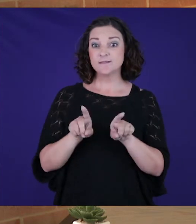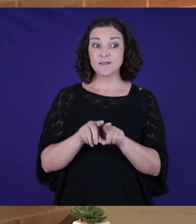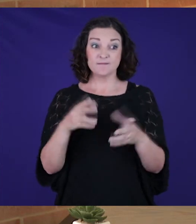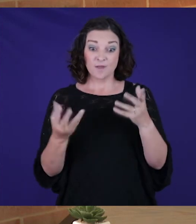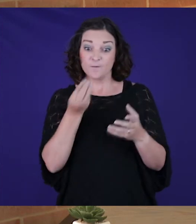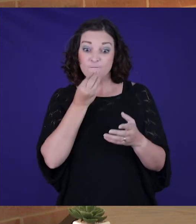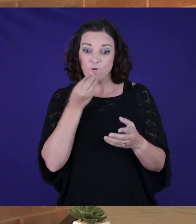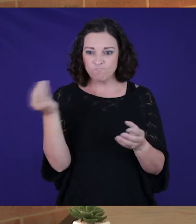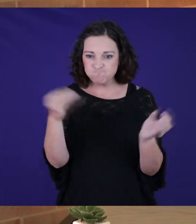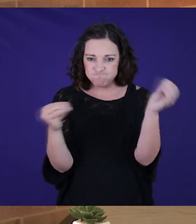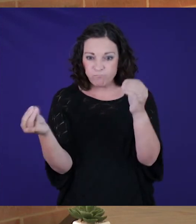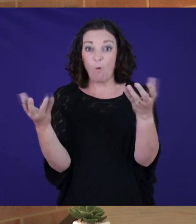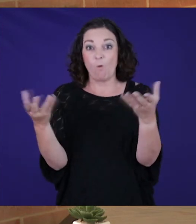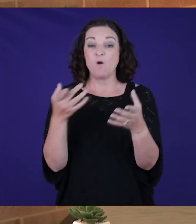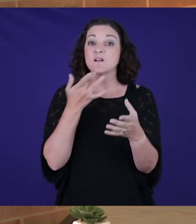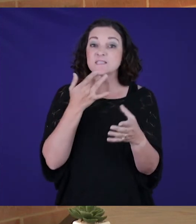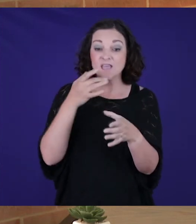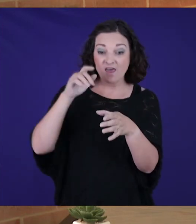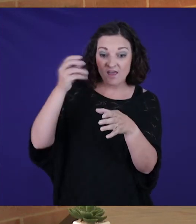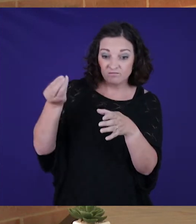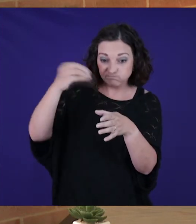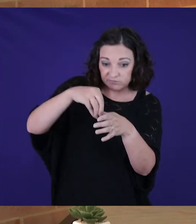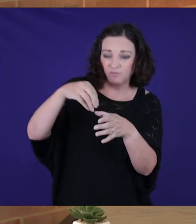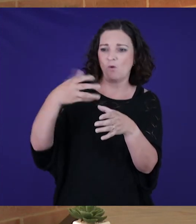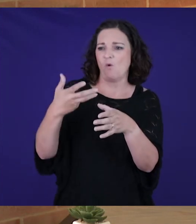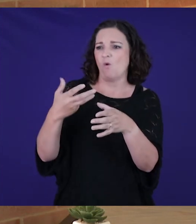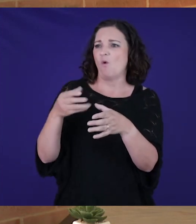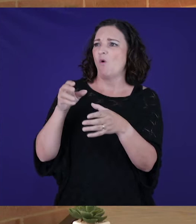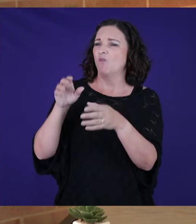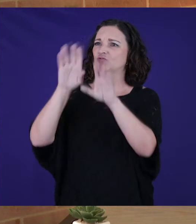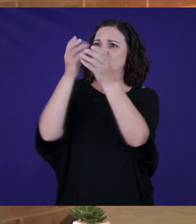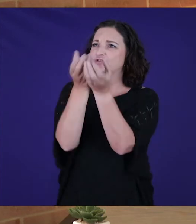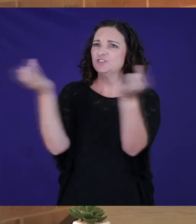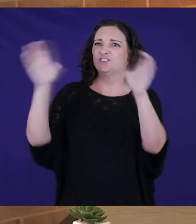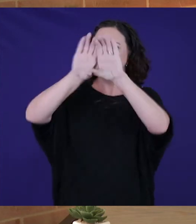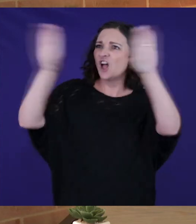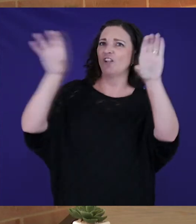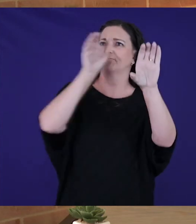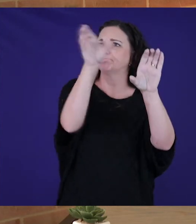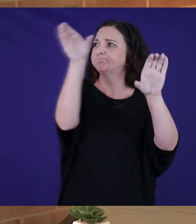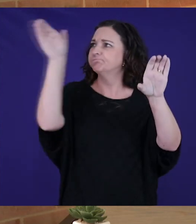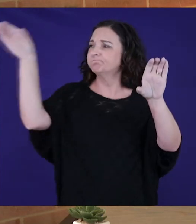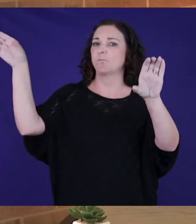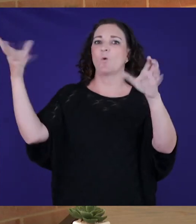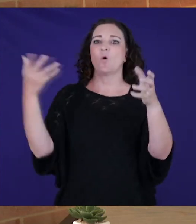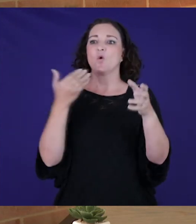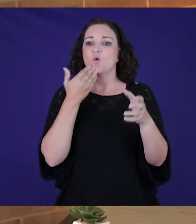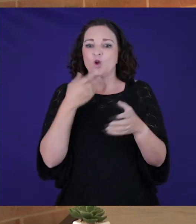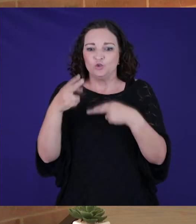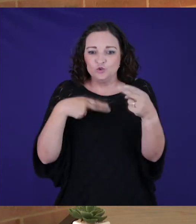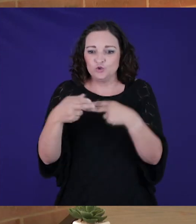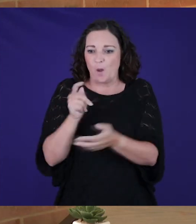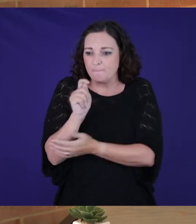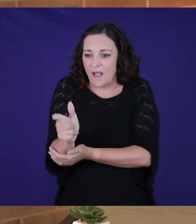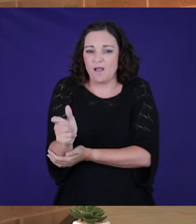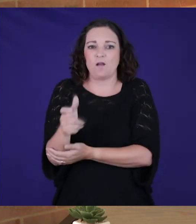daai kos verpak het, dalk in 'n blikkie op 'n trok gelaai het of dalk op 'n rak uitgepak het. Die hande daar by die betaalpunt, wanneer ek die voorreg